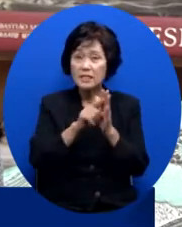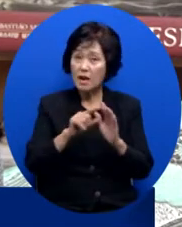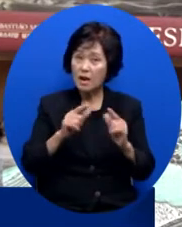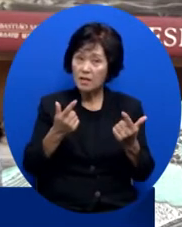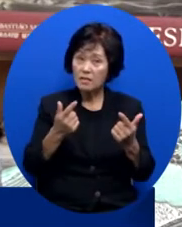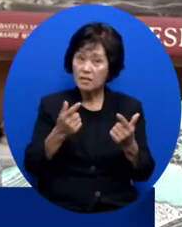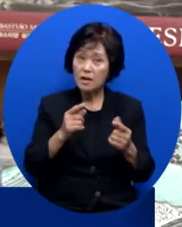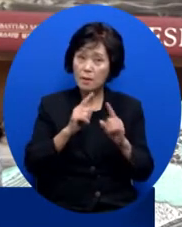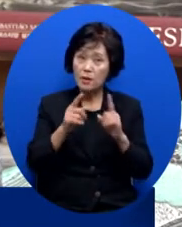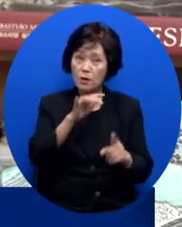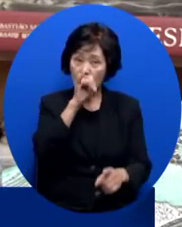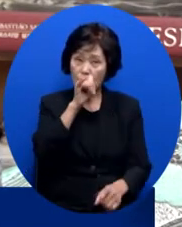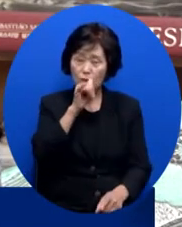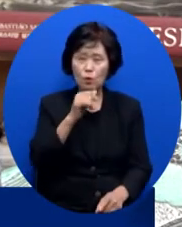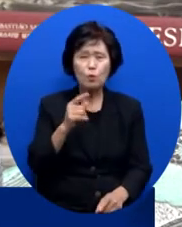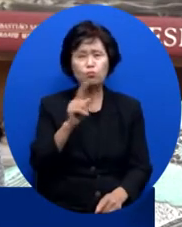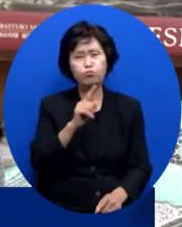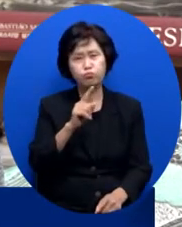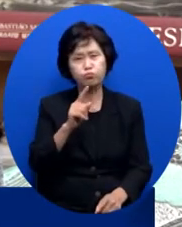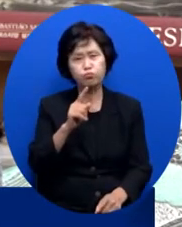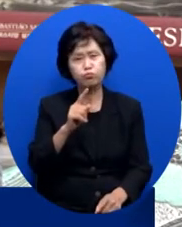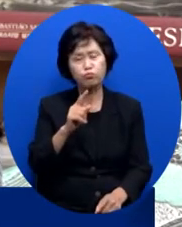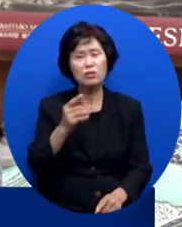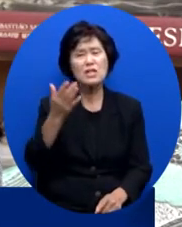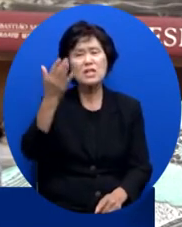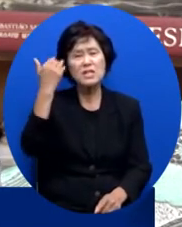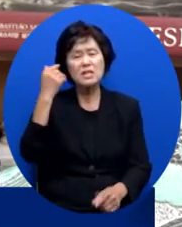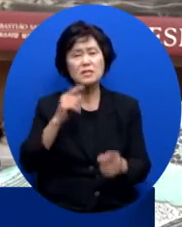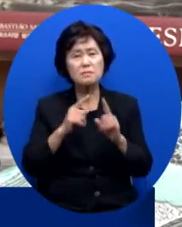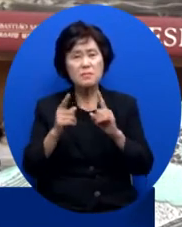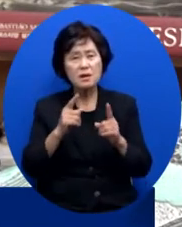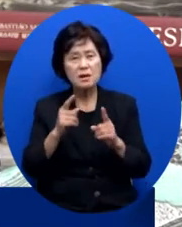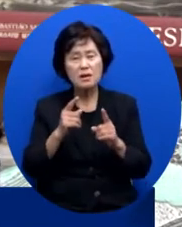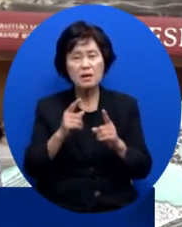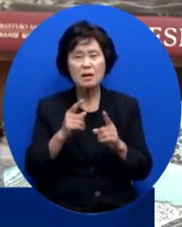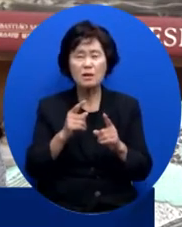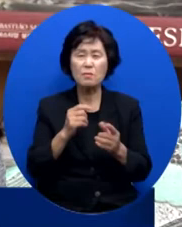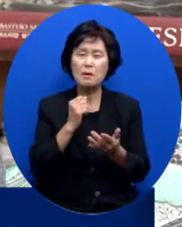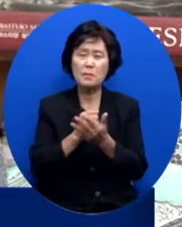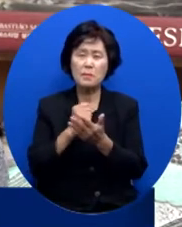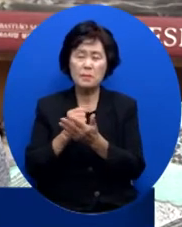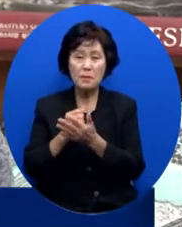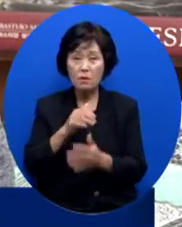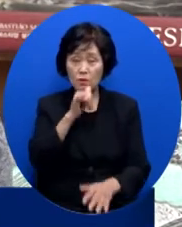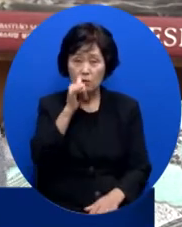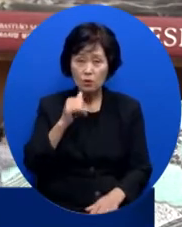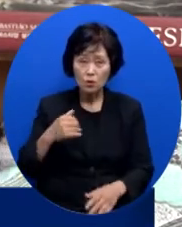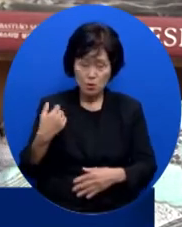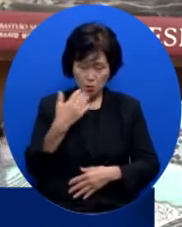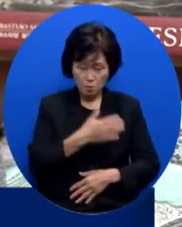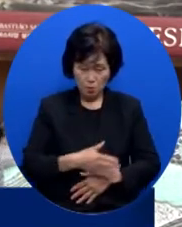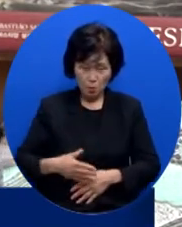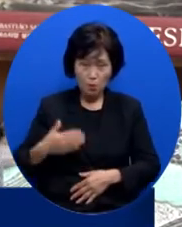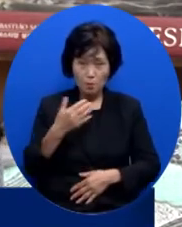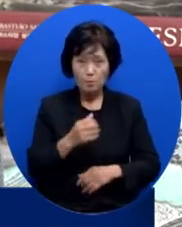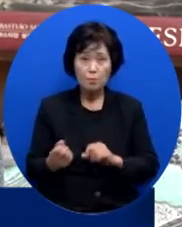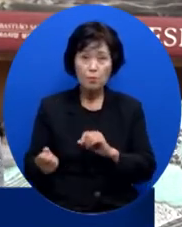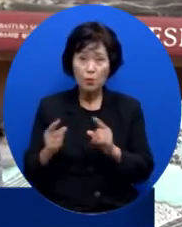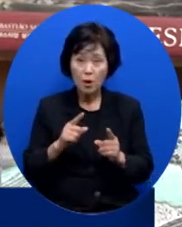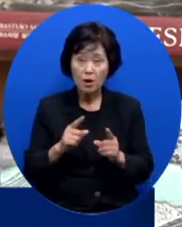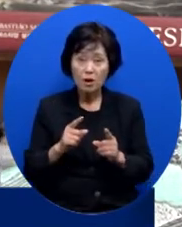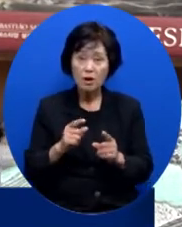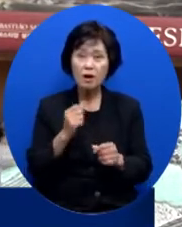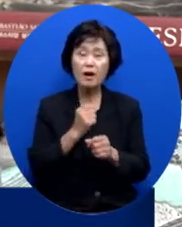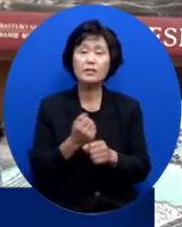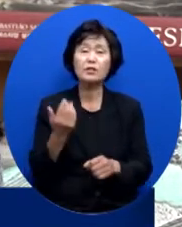플라톤의 영혼 불멸 회기 설 을 있던 사람들에게 우리 몸이 부활할 것과 같은 몸을 입고 이 땅에